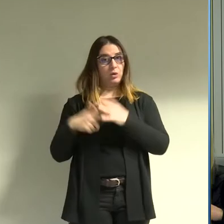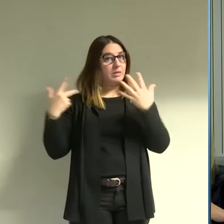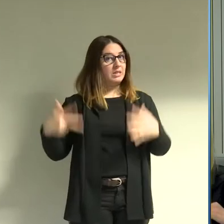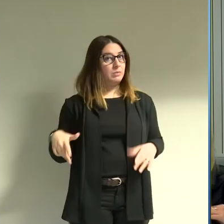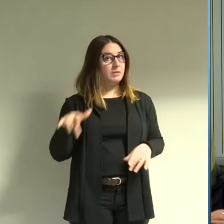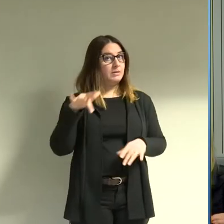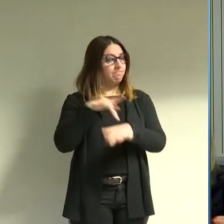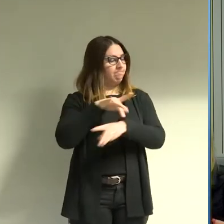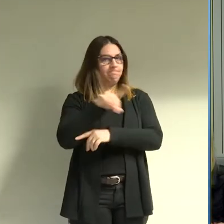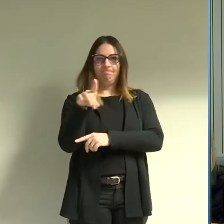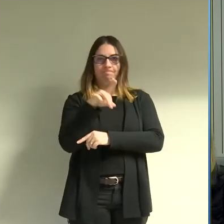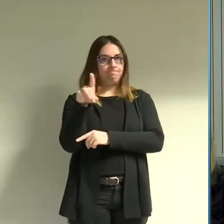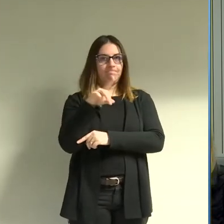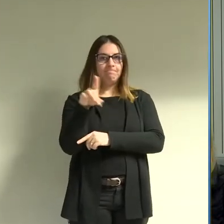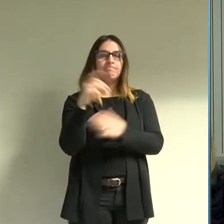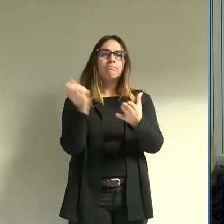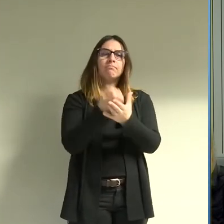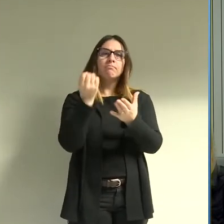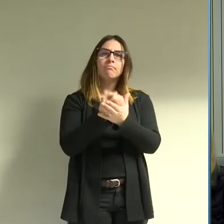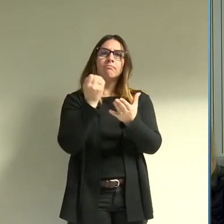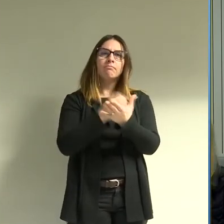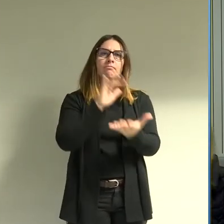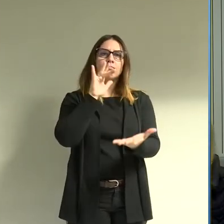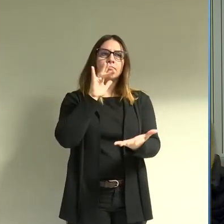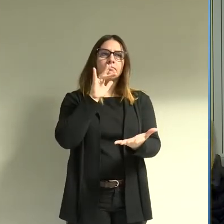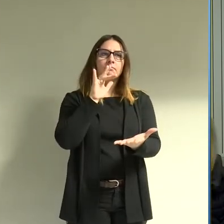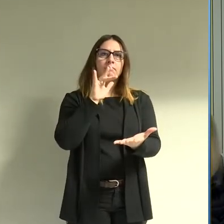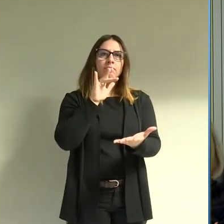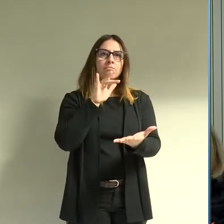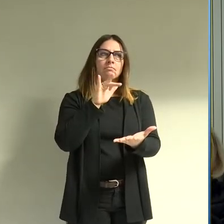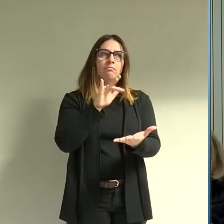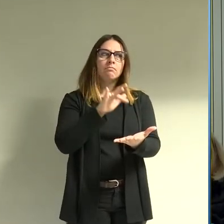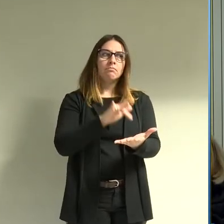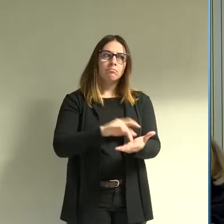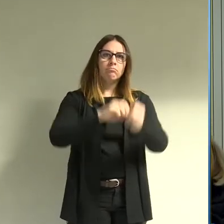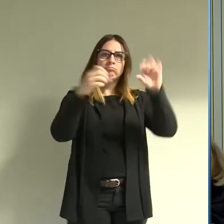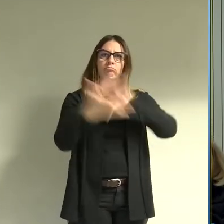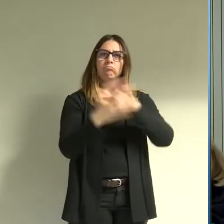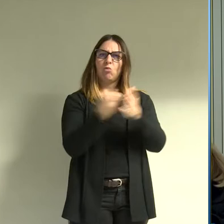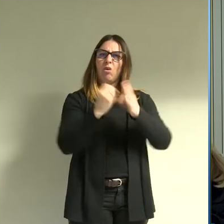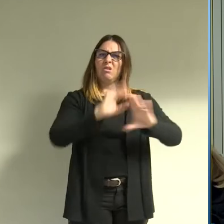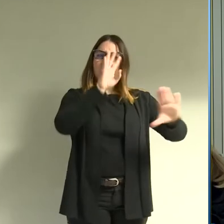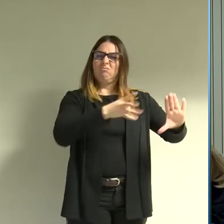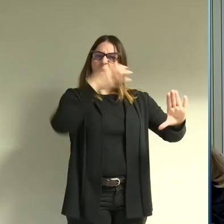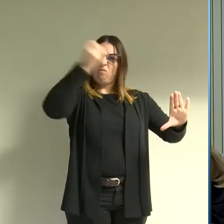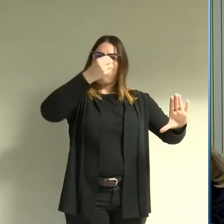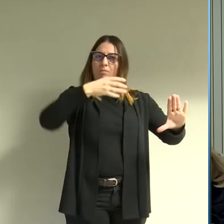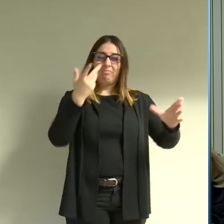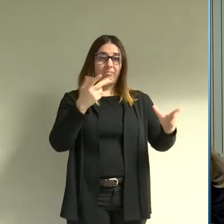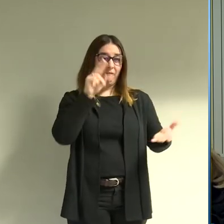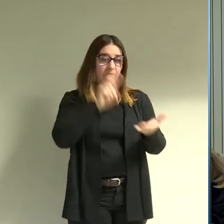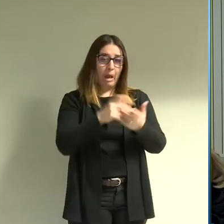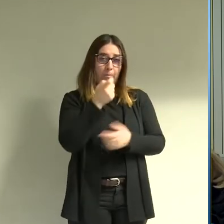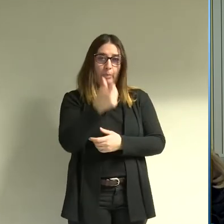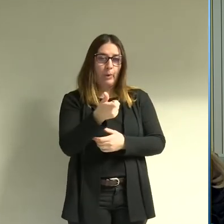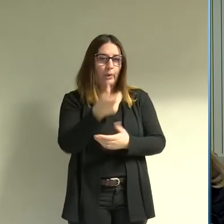et que l'information sur le site qui est déjà une base est malheureusement peu exploitables en tout cas